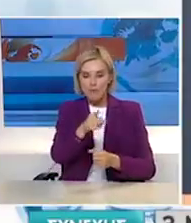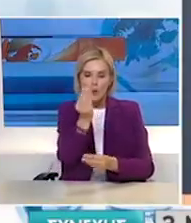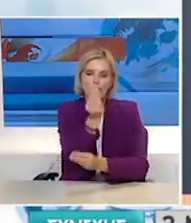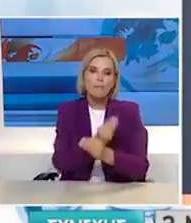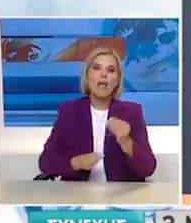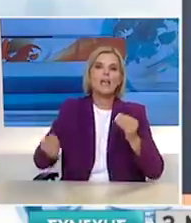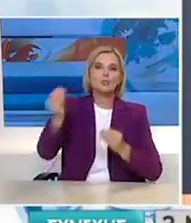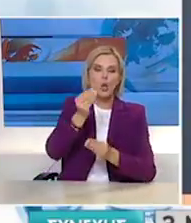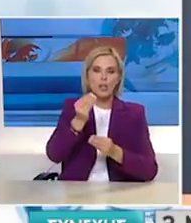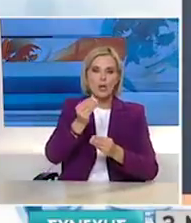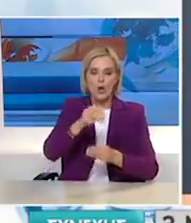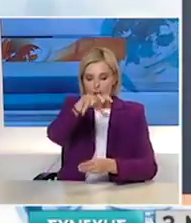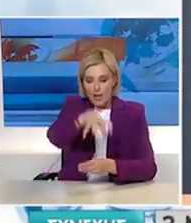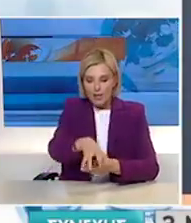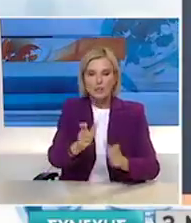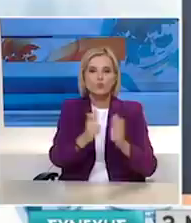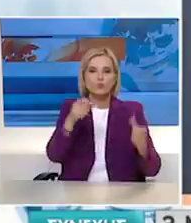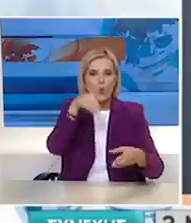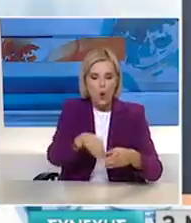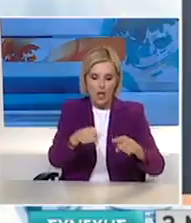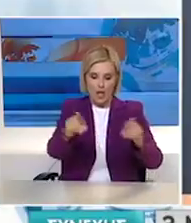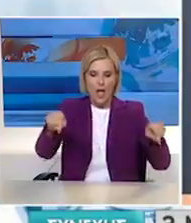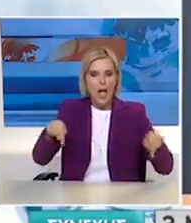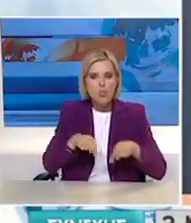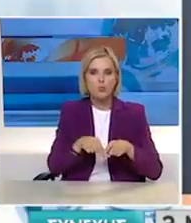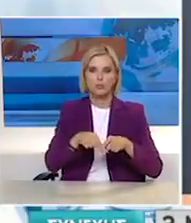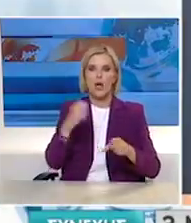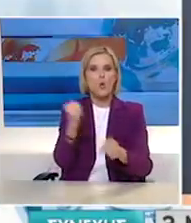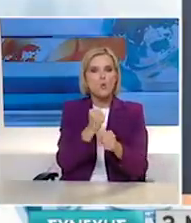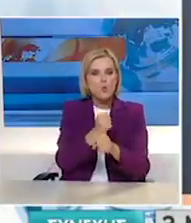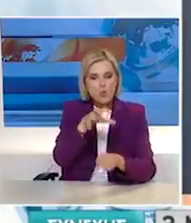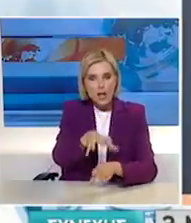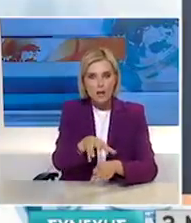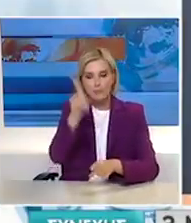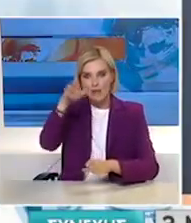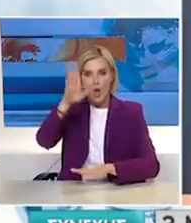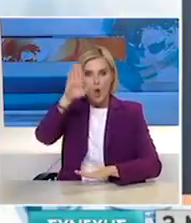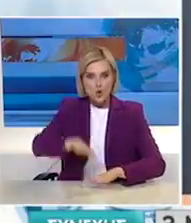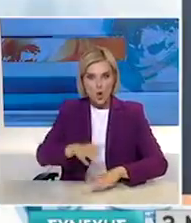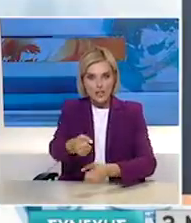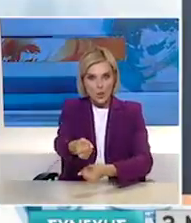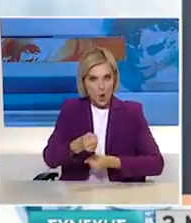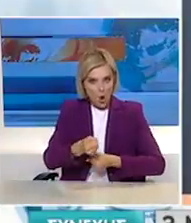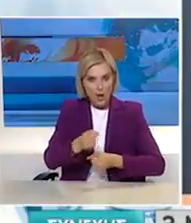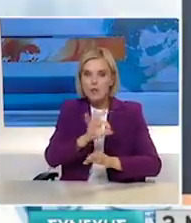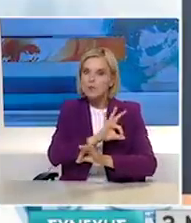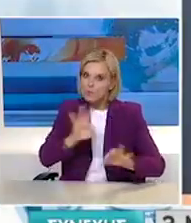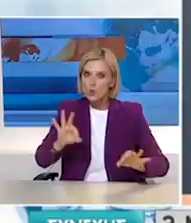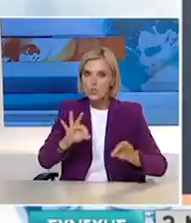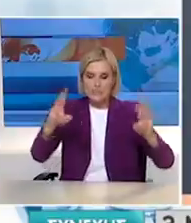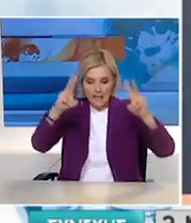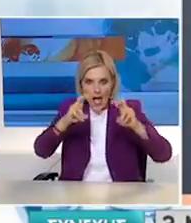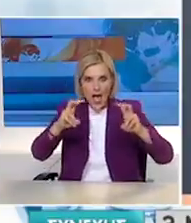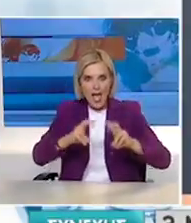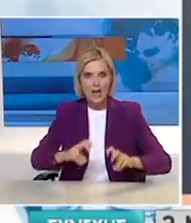με μαζικό συνοστισμό ατόμων. Στη Νότια Κορέα, με το εξαιρετικό σύστημα ανίχνευση και ιχνηλάτηση επαφών, επιτυγχάνει την